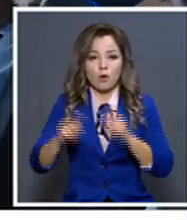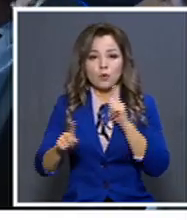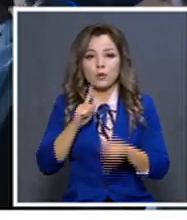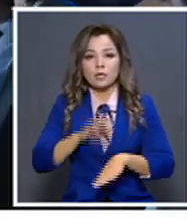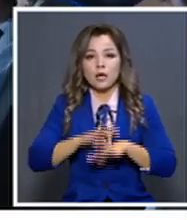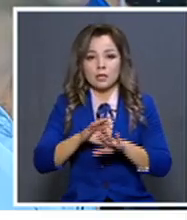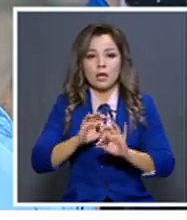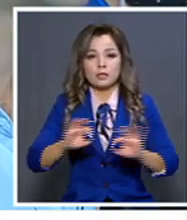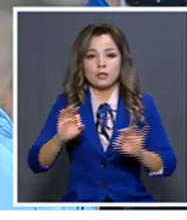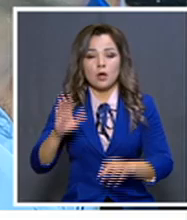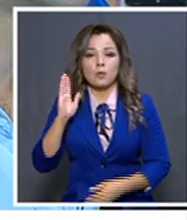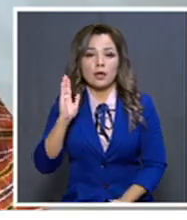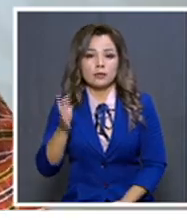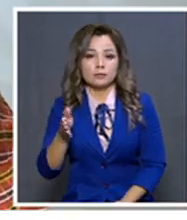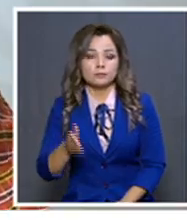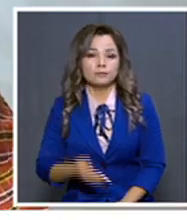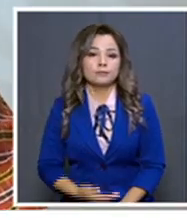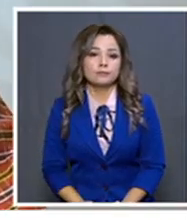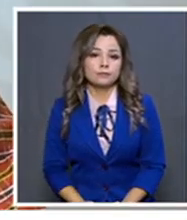талқыланбақ.